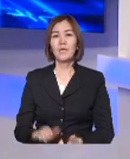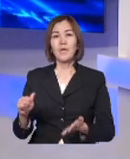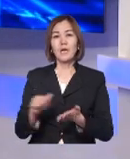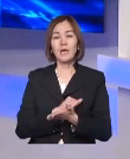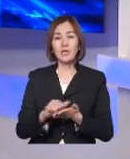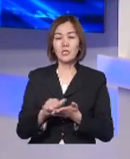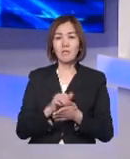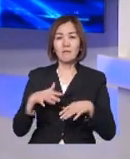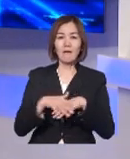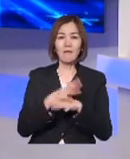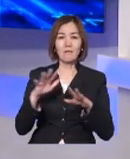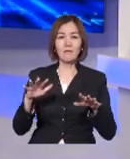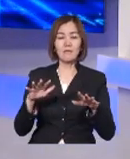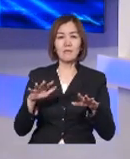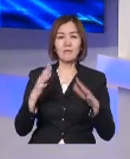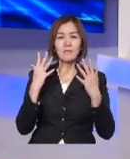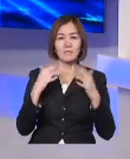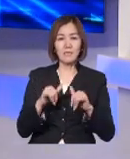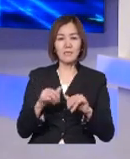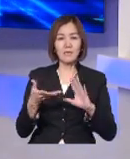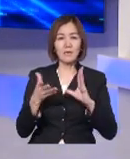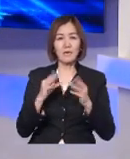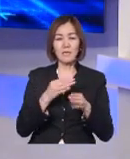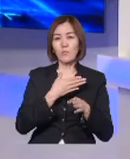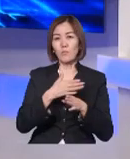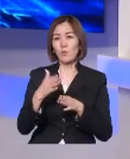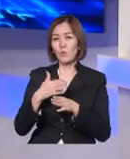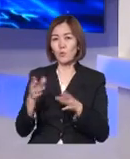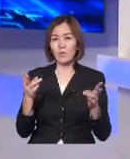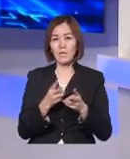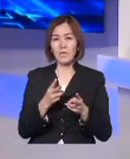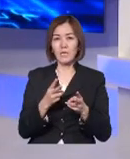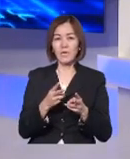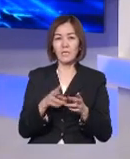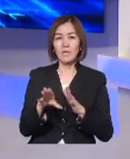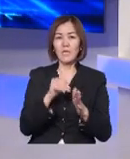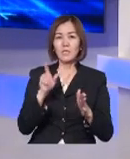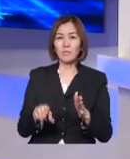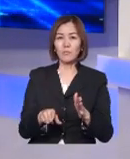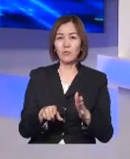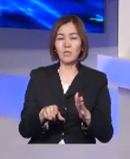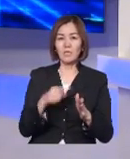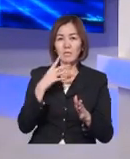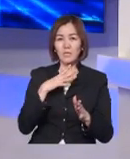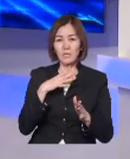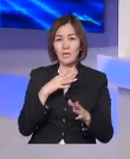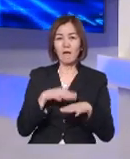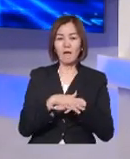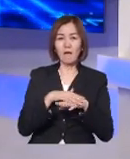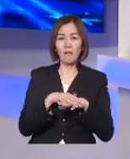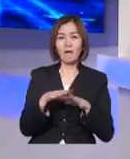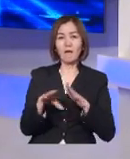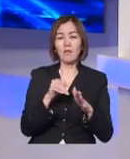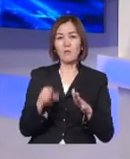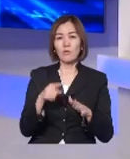Қаражатты халық санына қарай пропорционалды бөлу керек. Мәжілістің жалпы отырысында депутат Жанарбек Әшімжан осылай деді. Халық